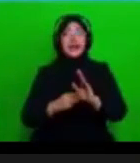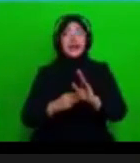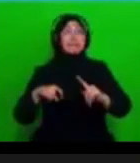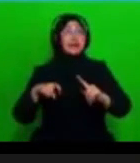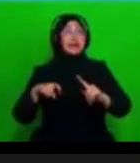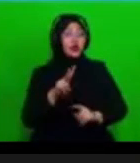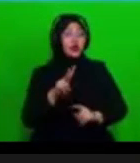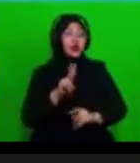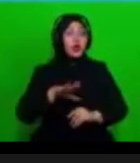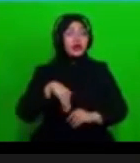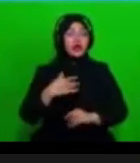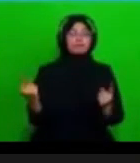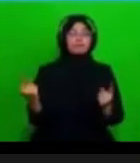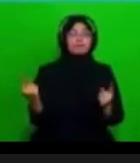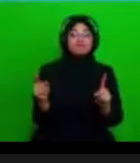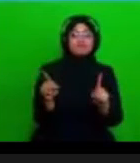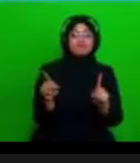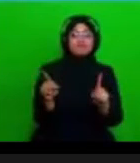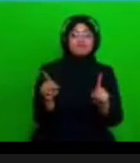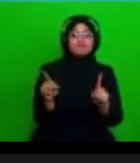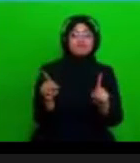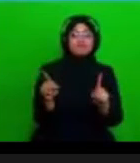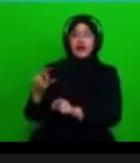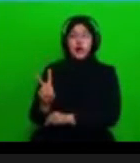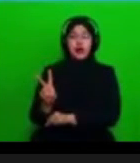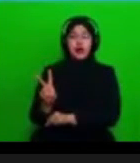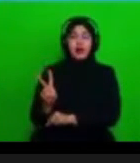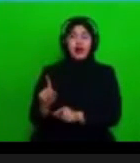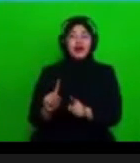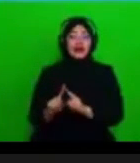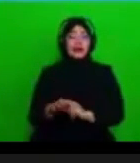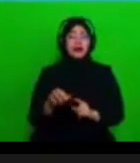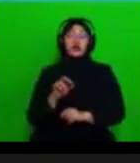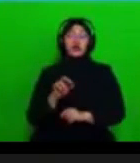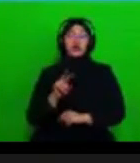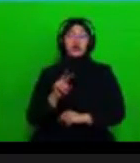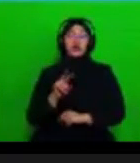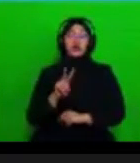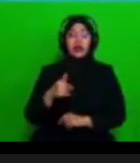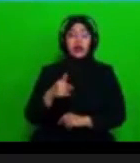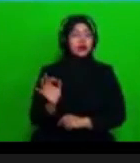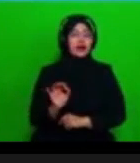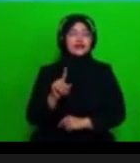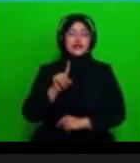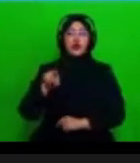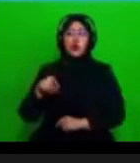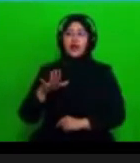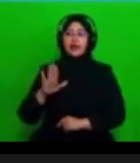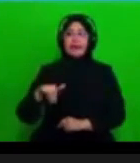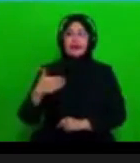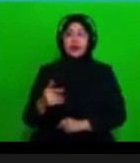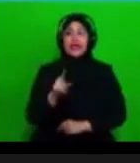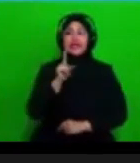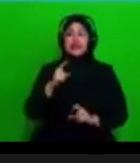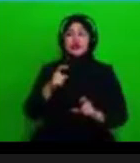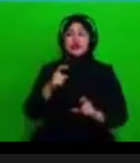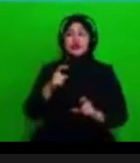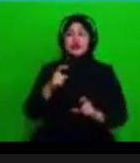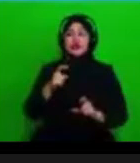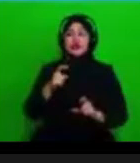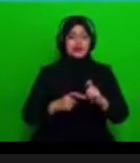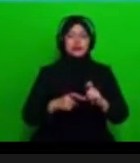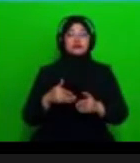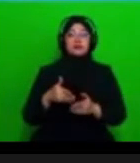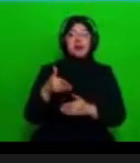tahun dinikahkan dengan D2. Tapi di korting enggak 2 tahun tapi 1,5 tahun. Dan cuma 1 semester kuliah